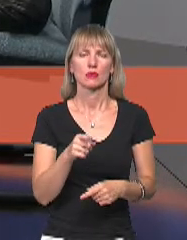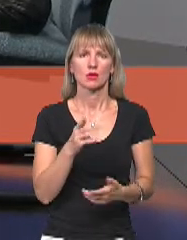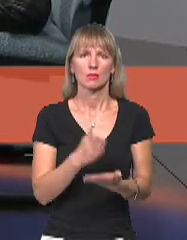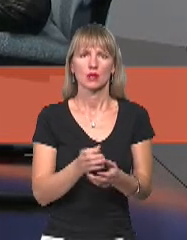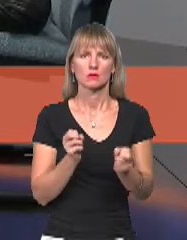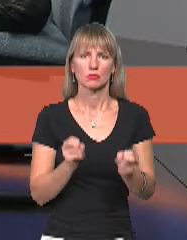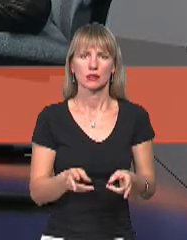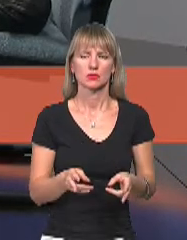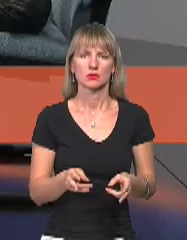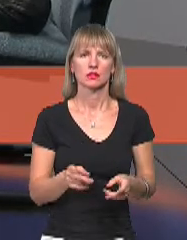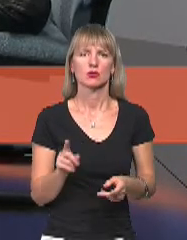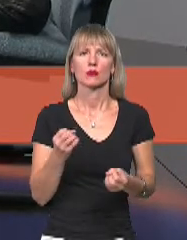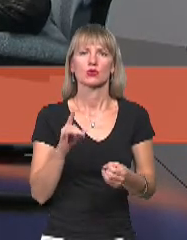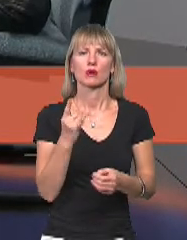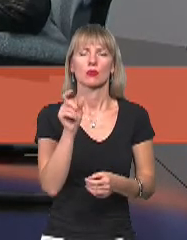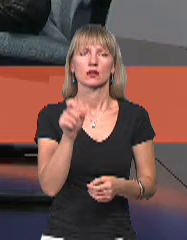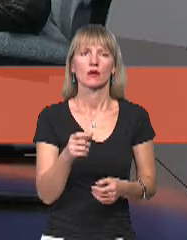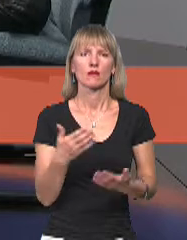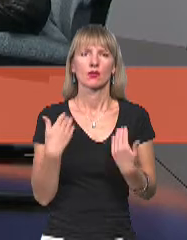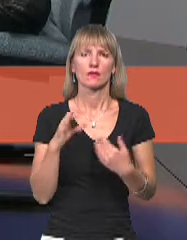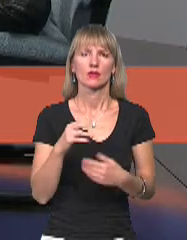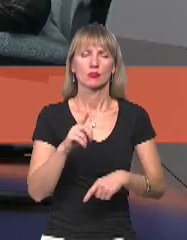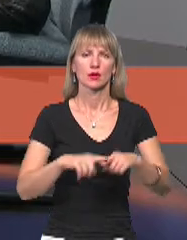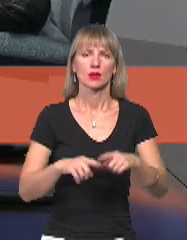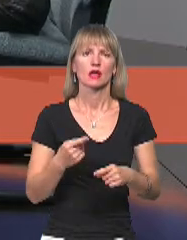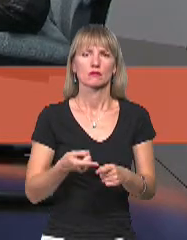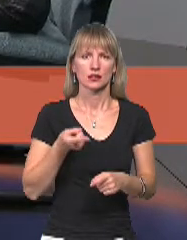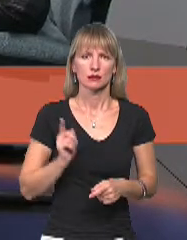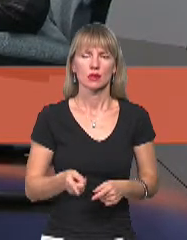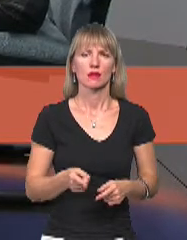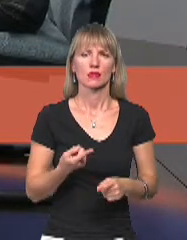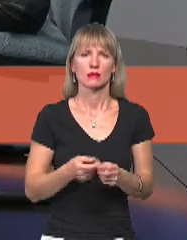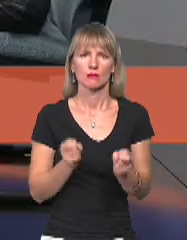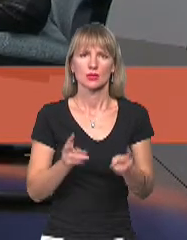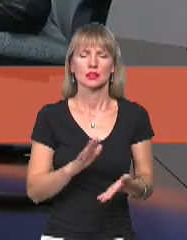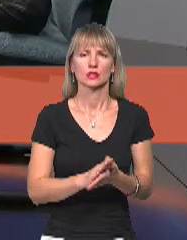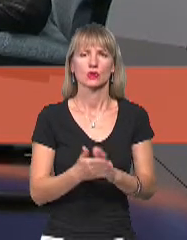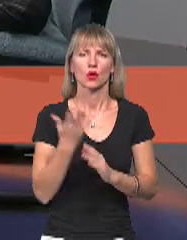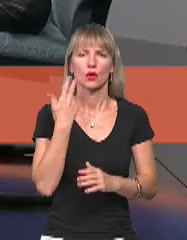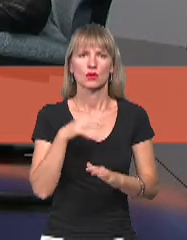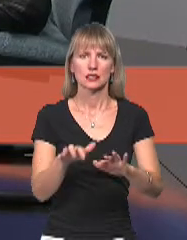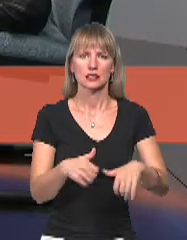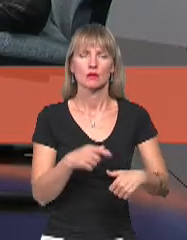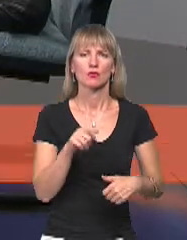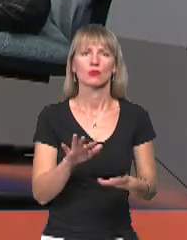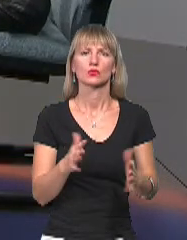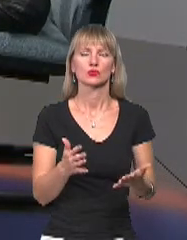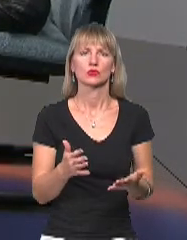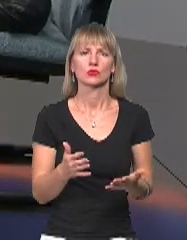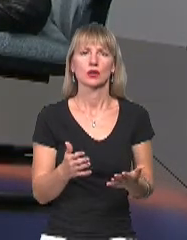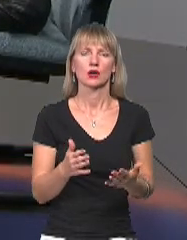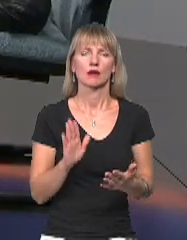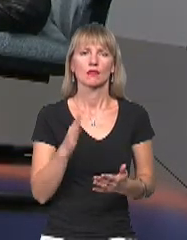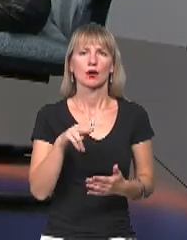небезпека. Це не просто, щоб дитина там відпочила від батьків. Це справді це критична ситуація, коли забирають в тому випадку. У нас